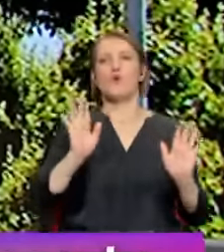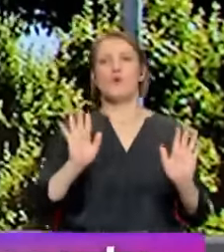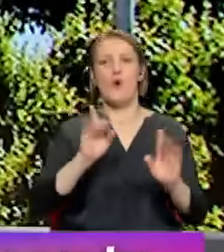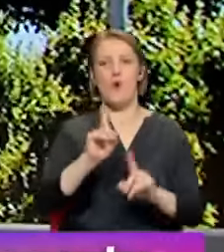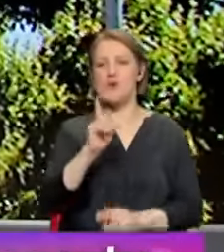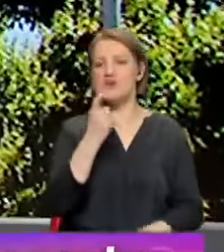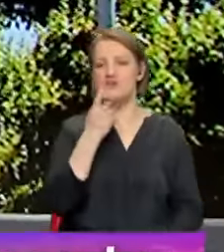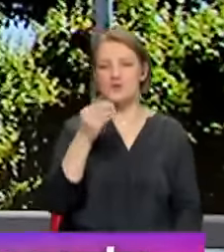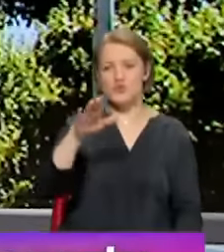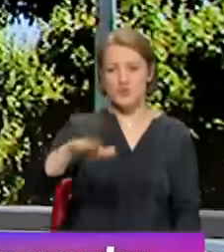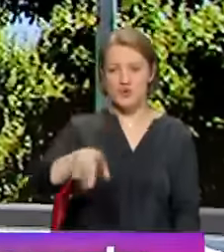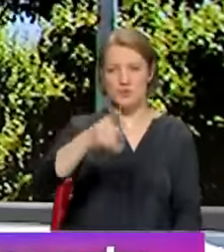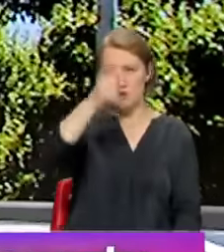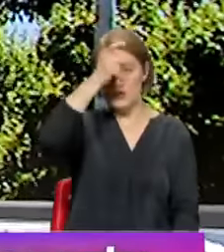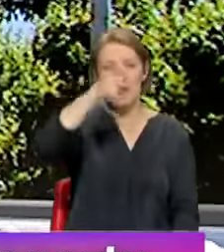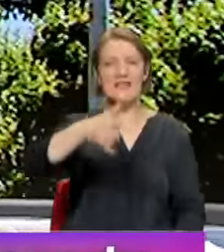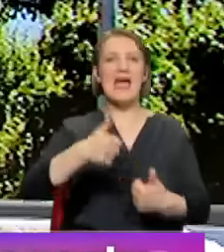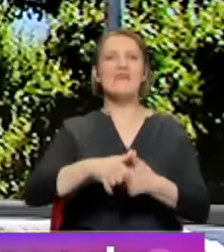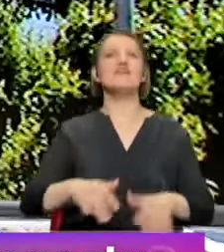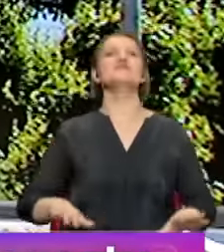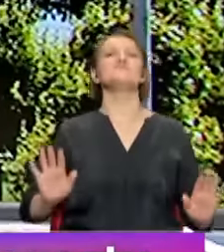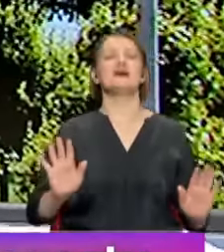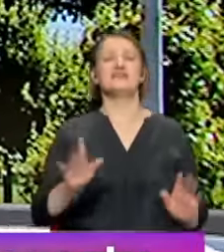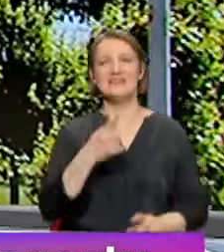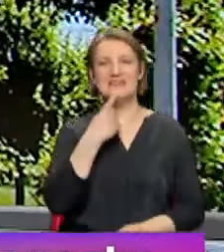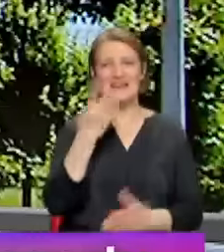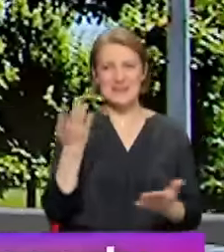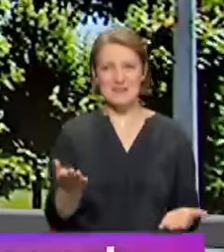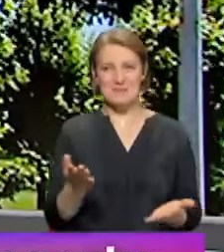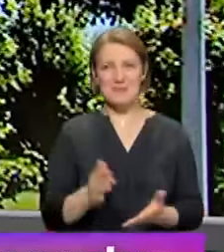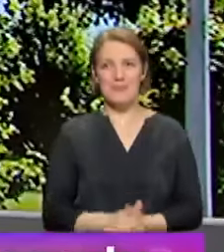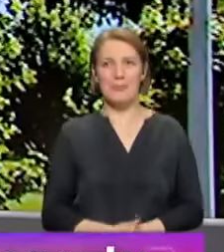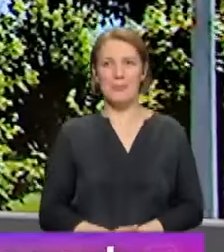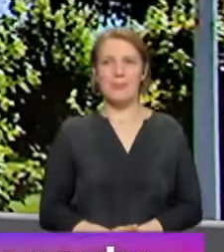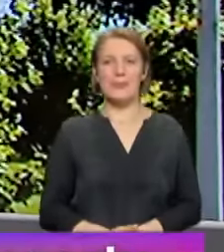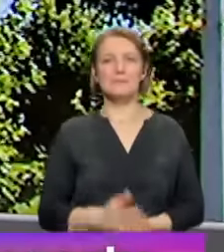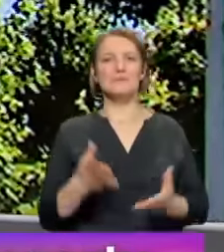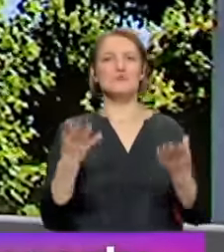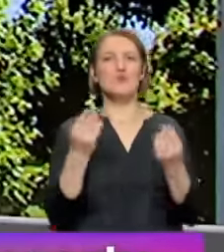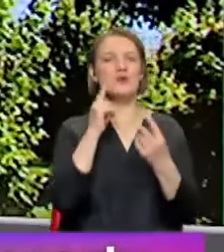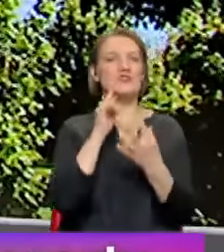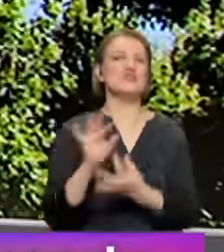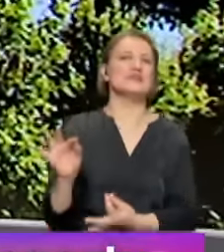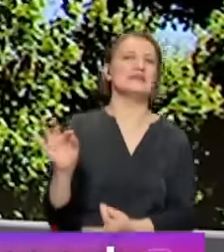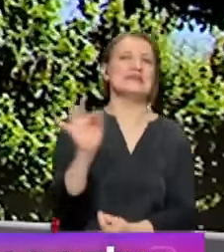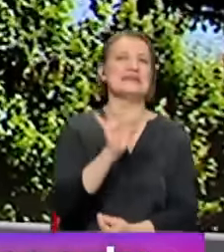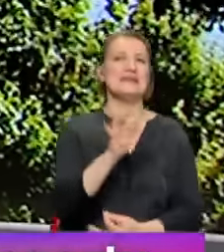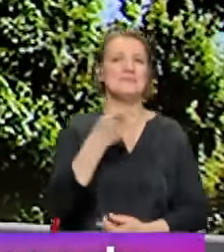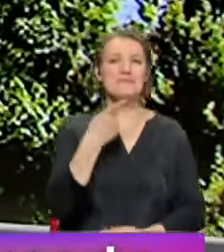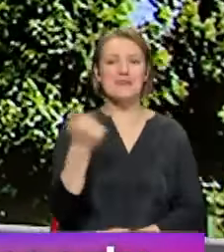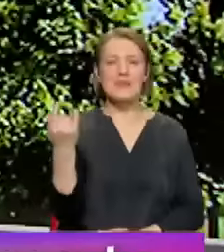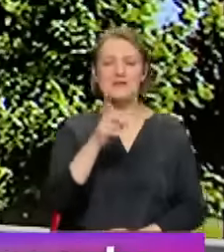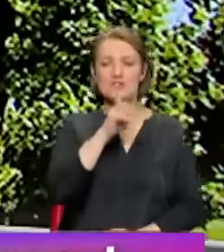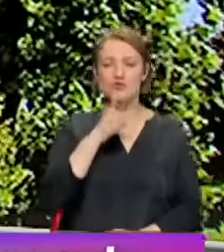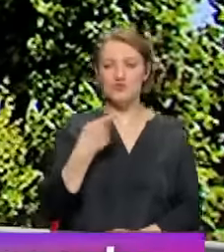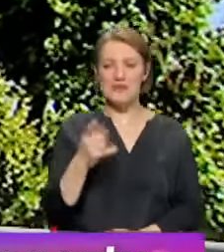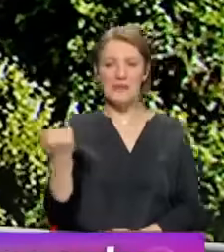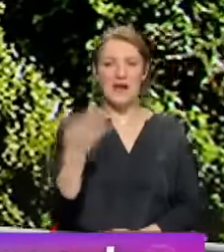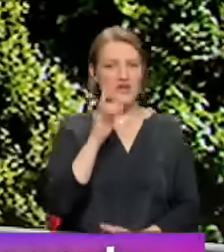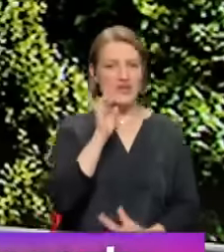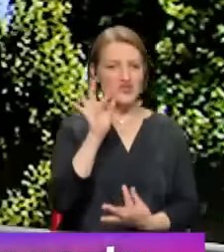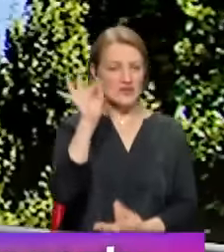10 yaşındaki bir çocuk bu ülkede evlenilmez diye de aslında pek çok kişinin, binlerce kişinin, yüz binlerce